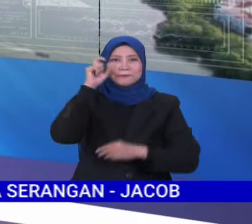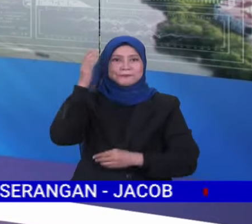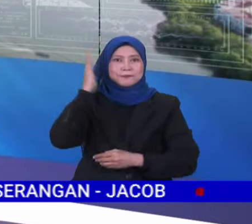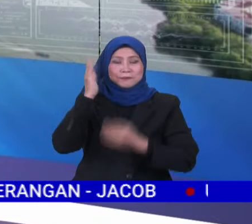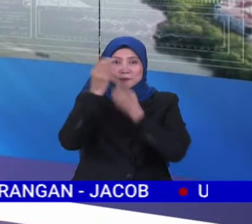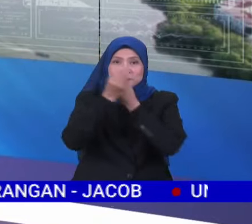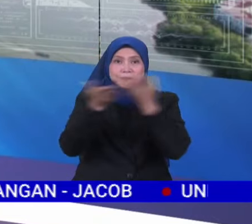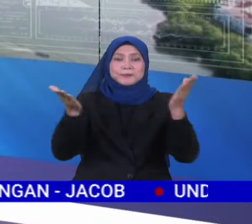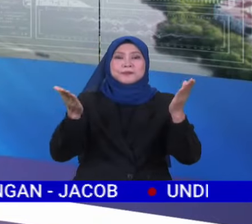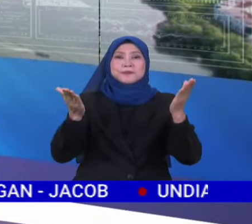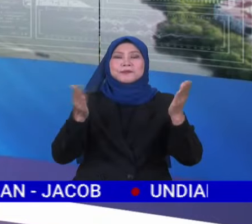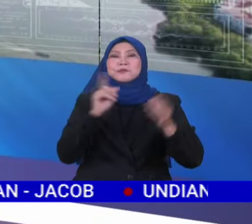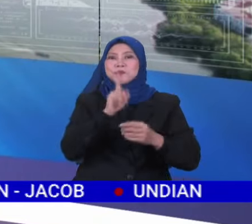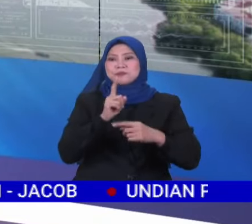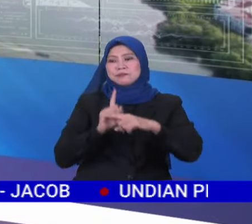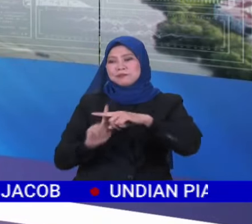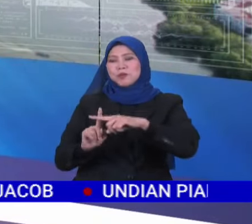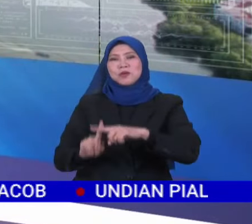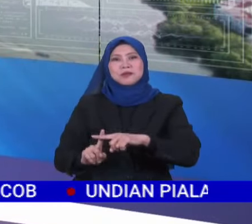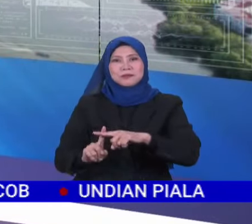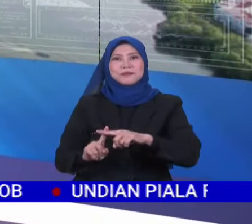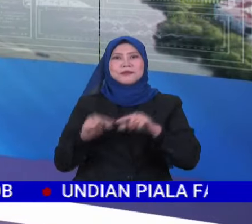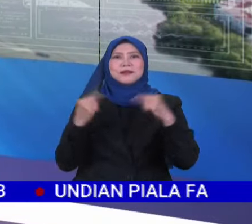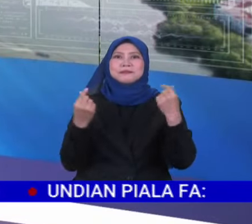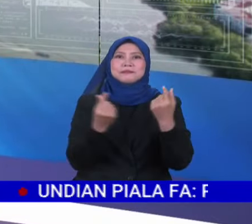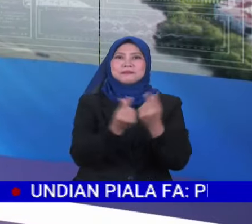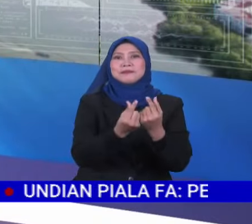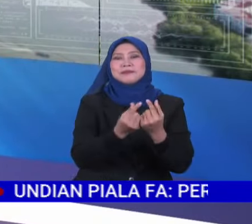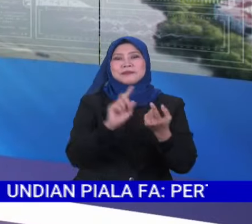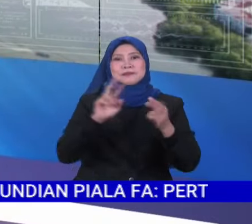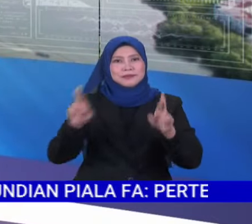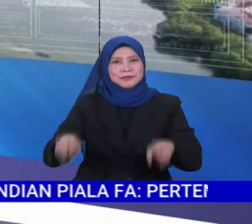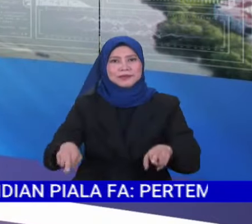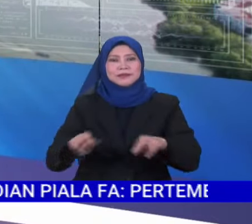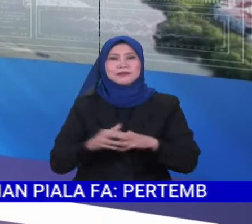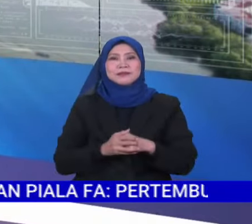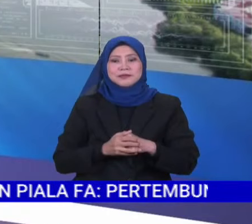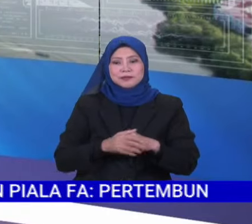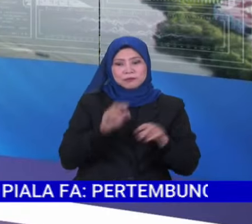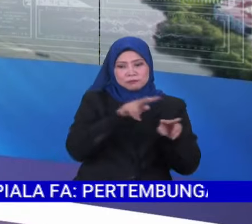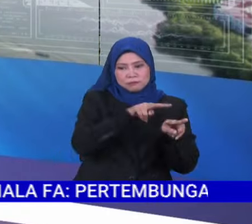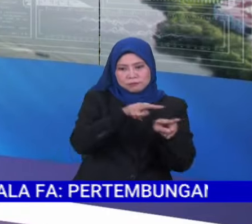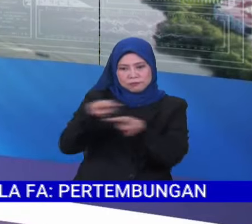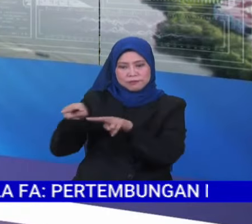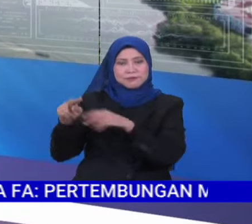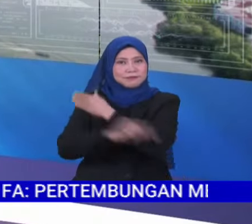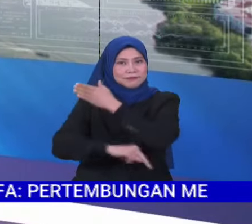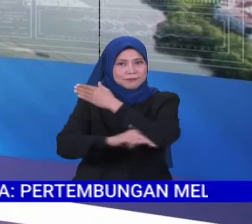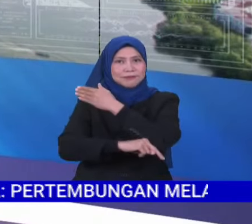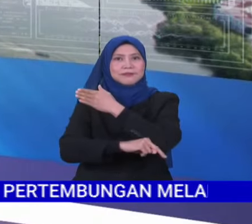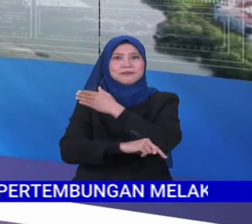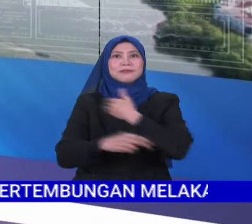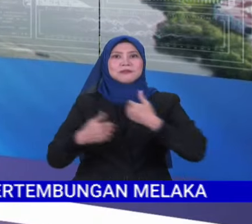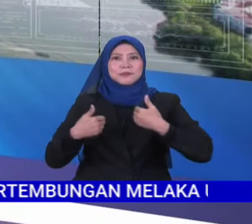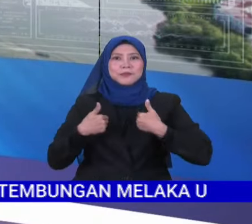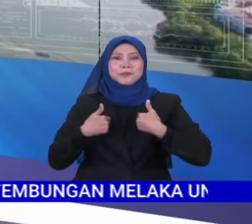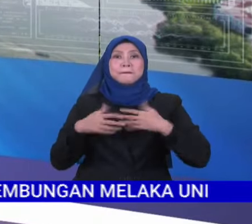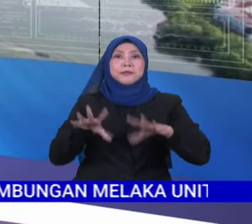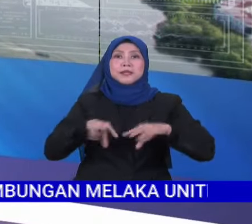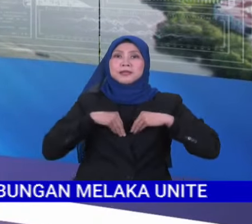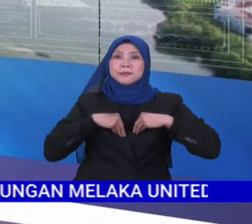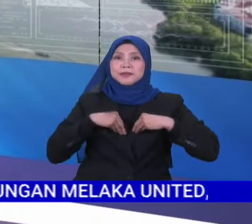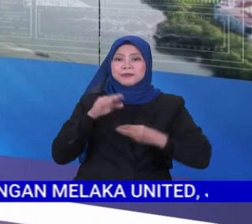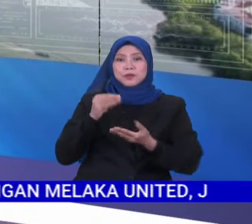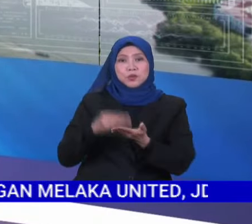baru-baru ini terus mendapat reaksi positif dalam kalangan rakyat tinjauan di beberapa kawasan sekitar Ibu Negeri mendapati rata-rata